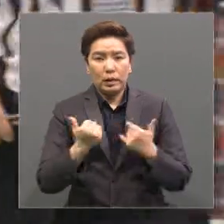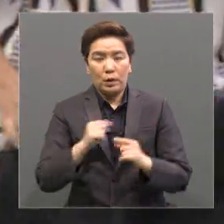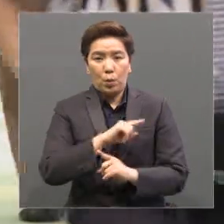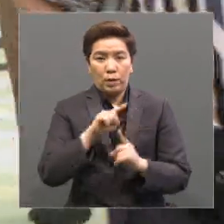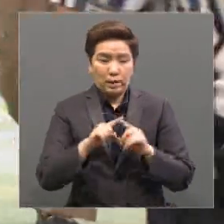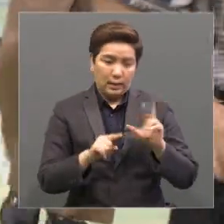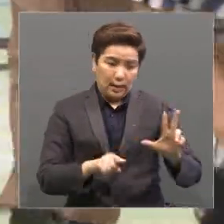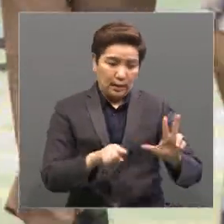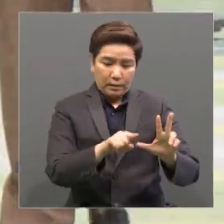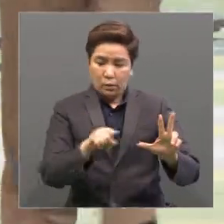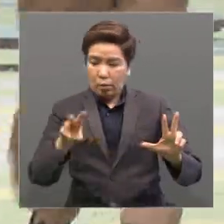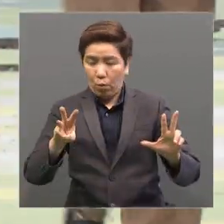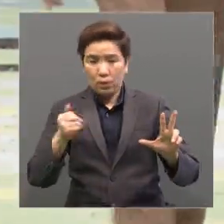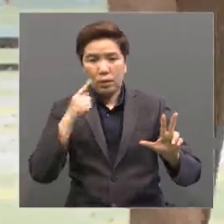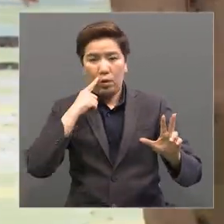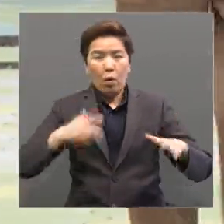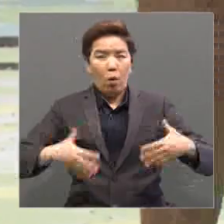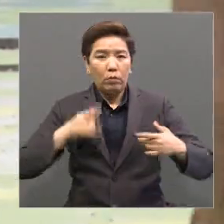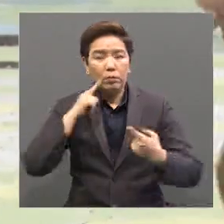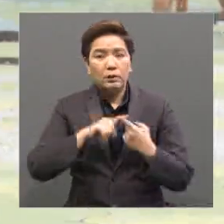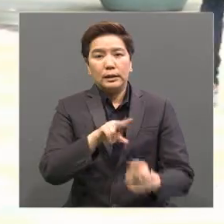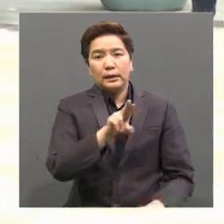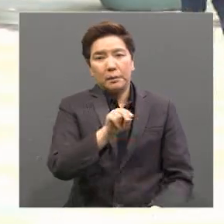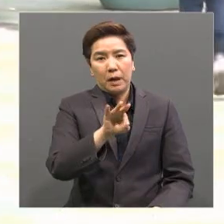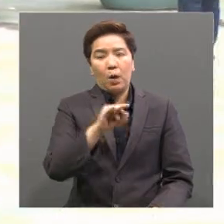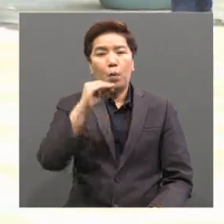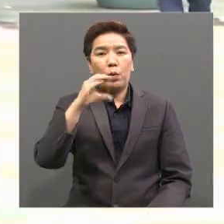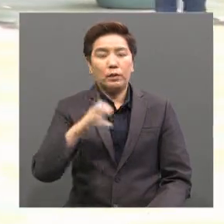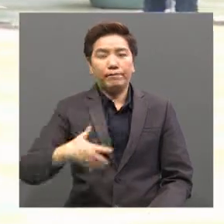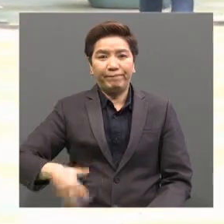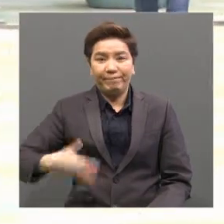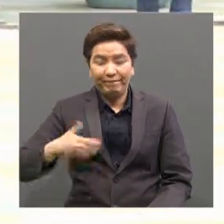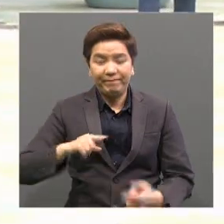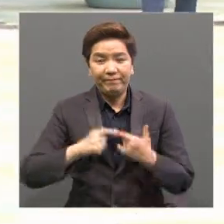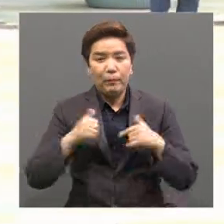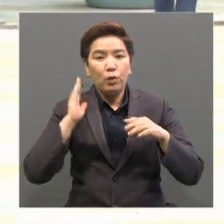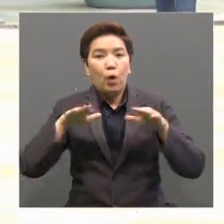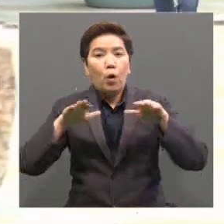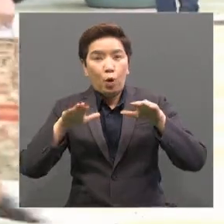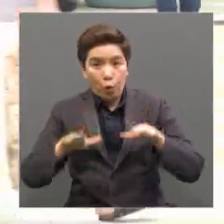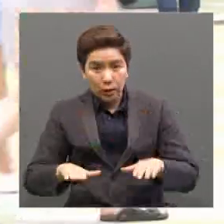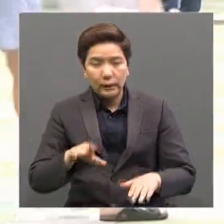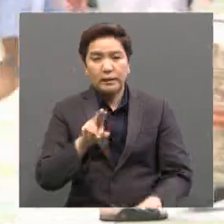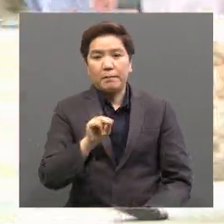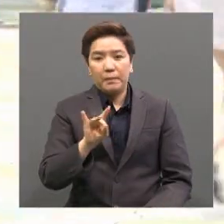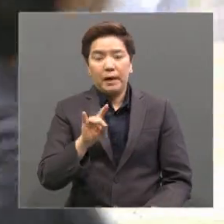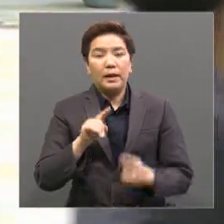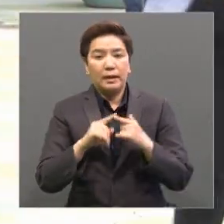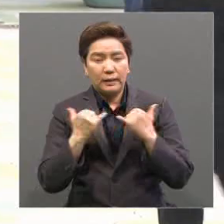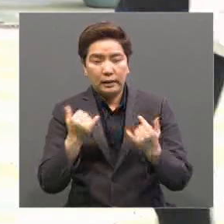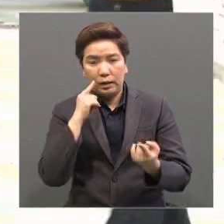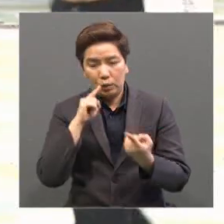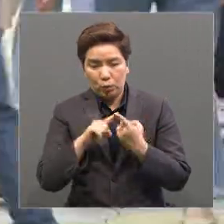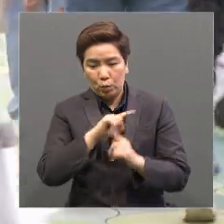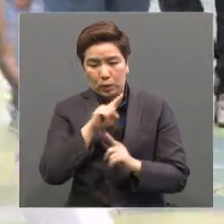3-6เมษายนเนี่ยอุณหภูมิจะเป็น 39องศาเซลเซียสแล้วก็จะลดลงเหลือ 38องศาโดย